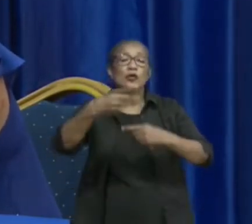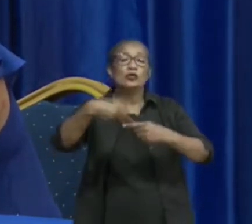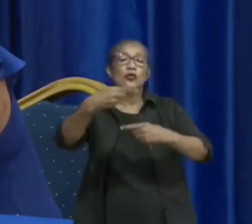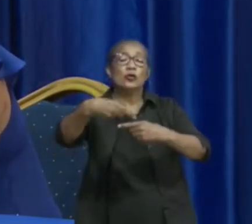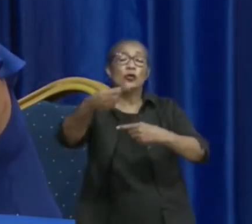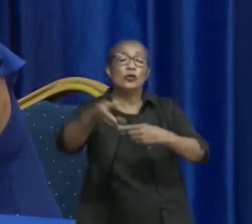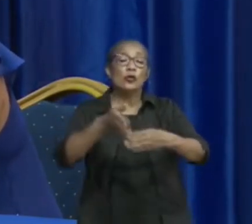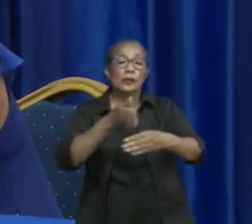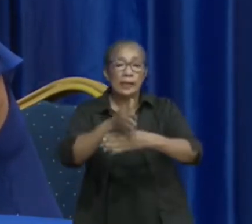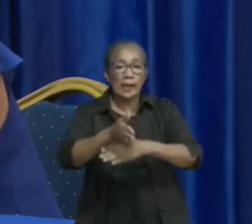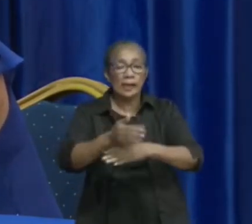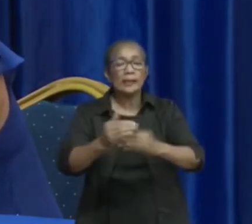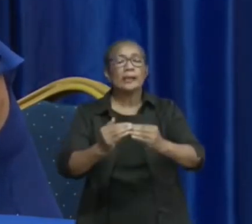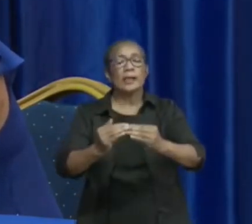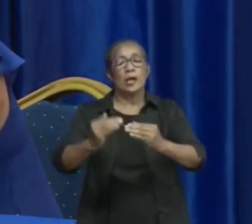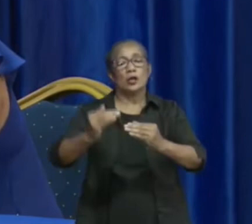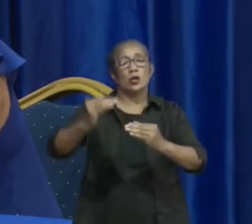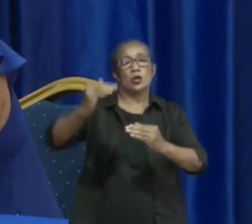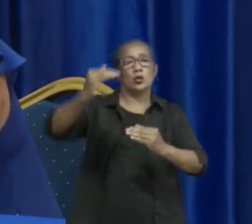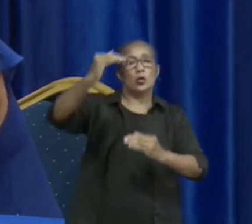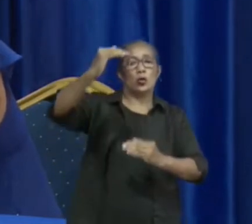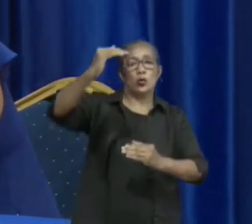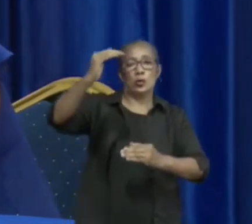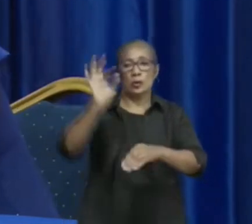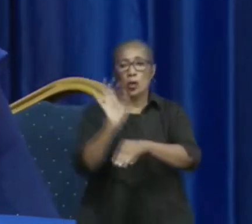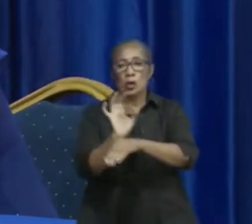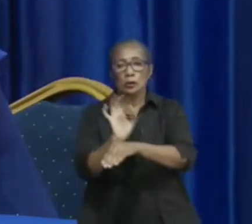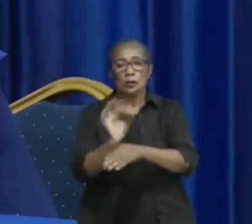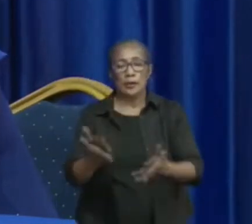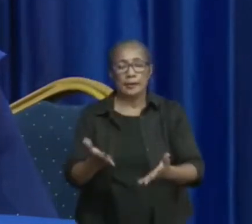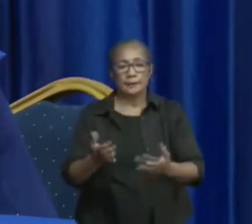naar een hoger type onderwijs.